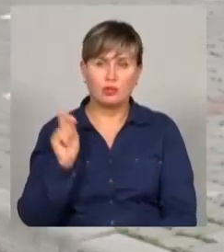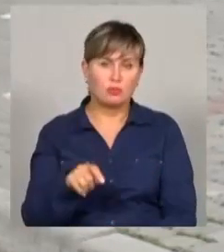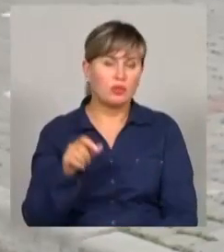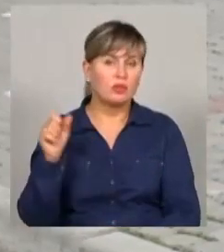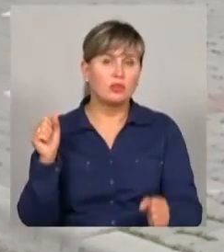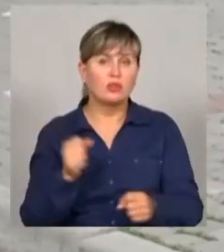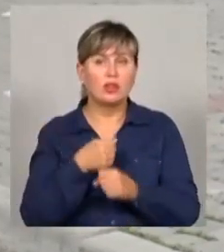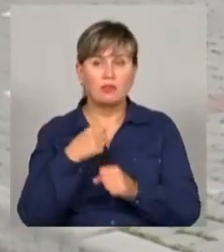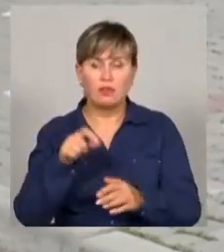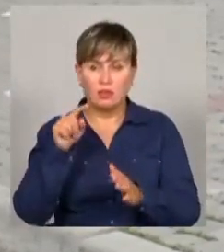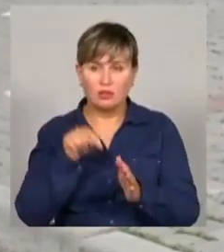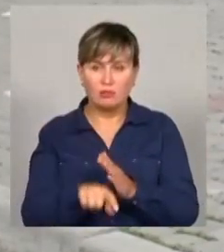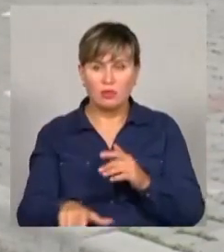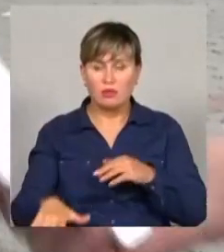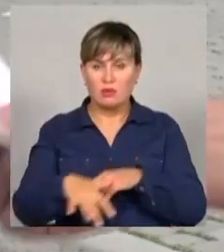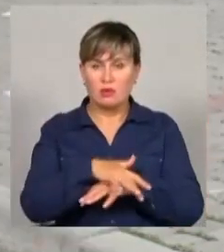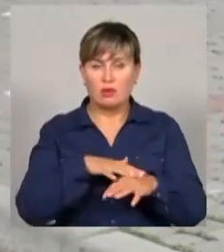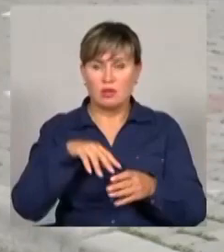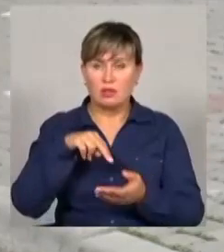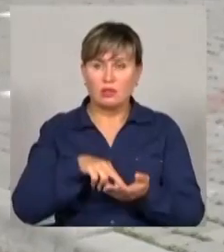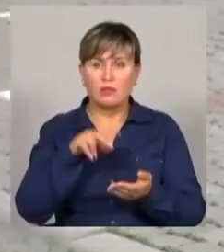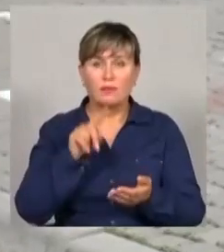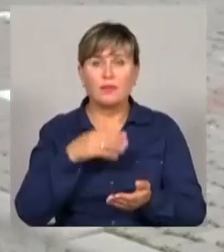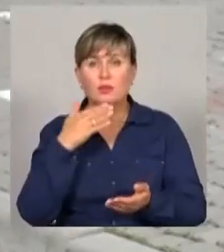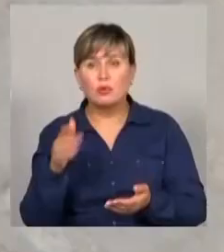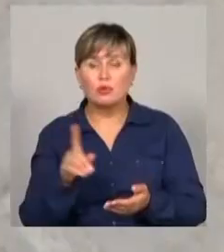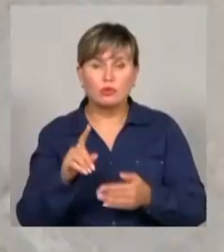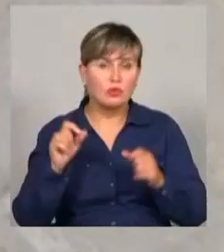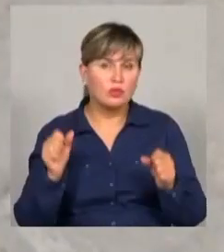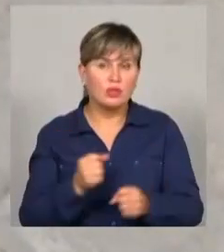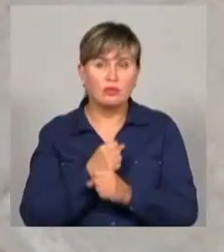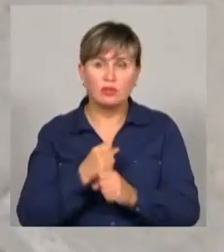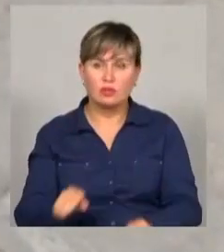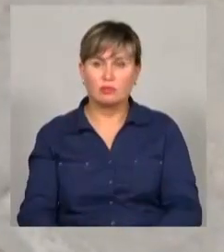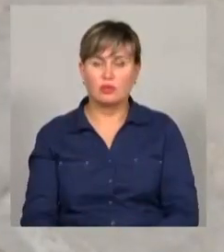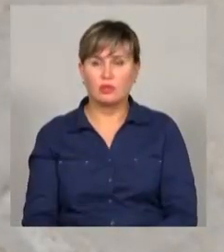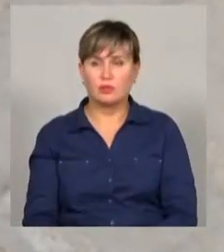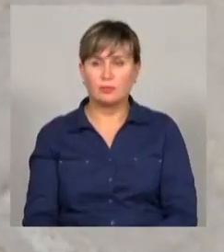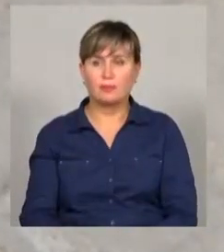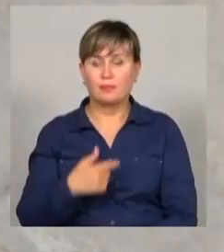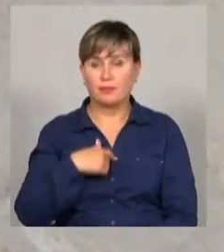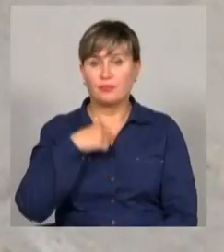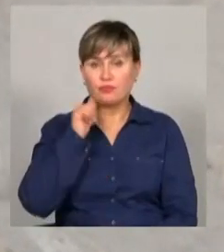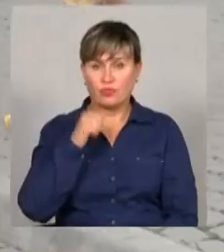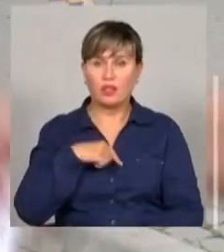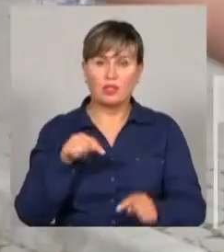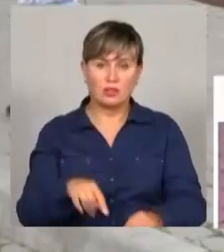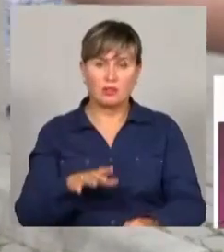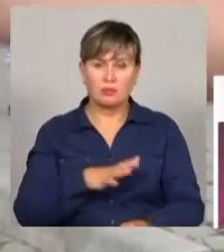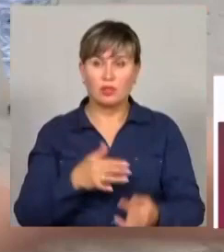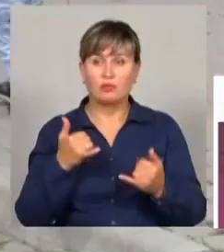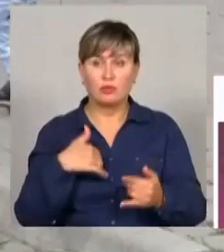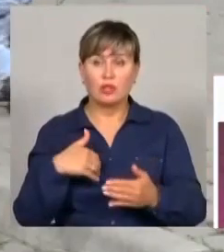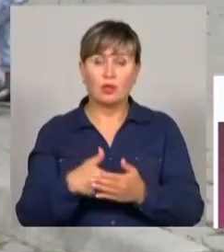прорваться просто сюда. Вот толпа стоит, даже спросить что-то это невозможно. То есть вчера я здесь был, и сегодня я